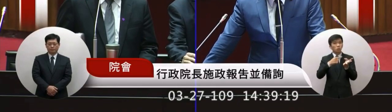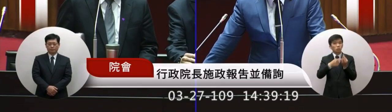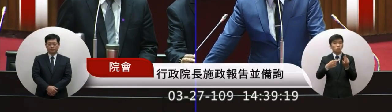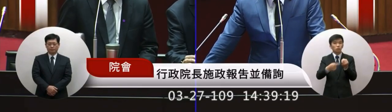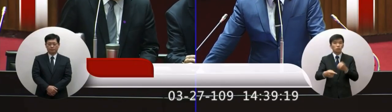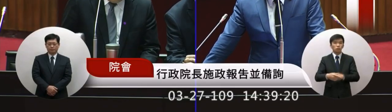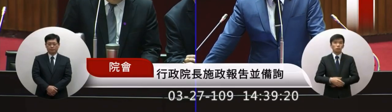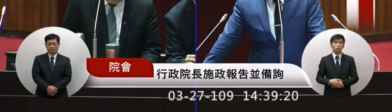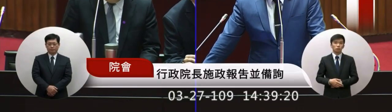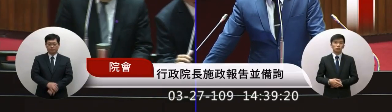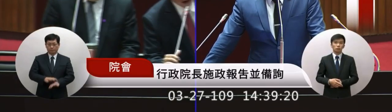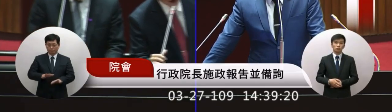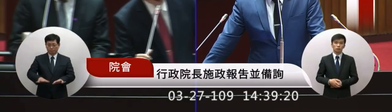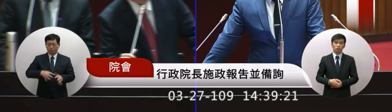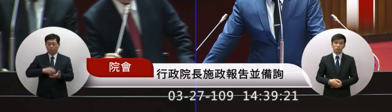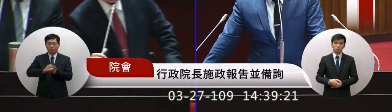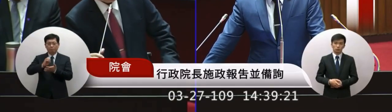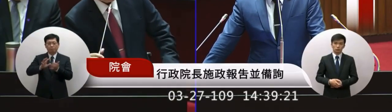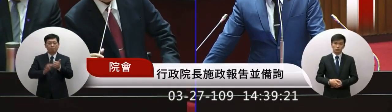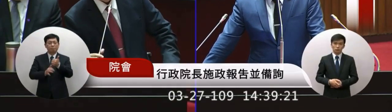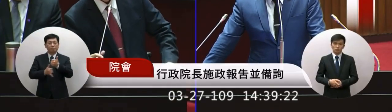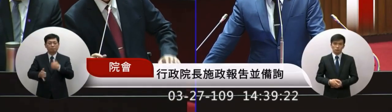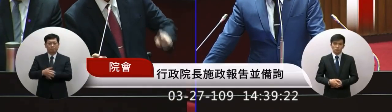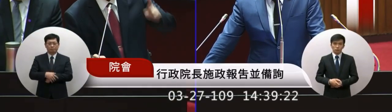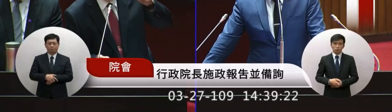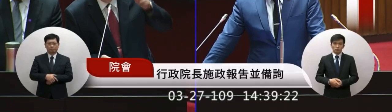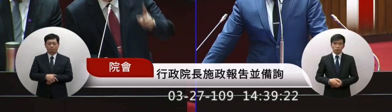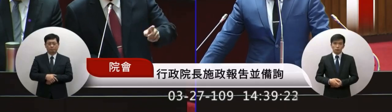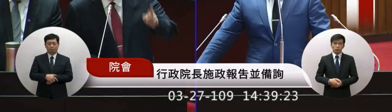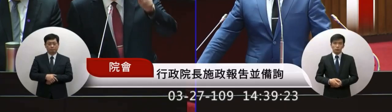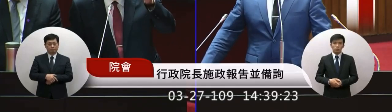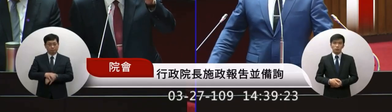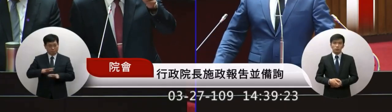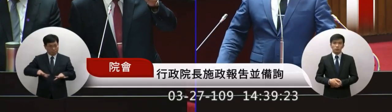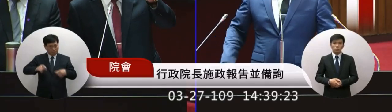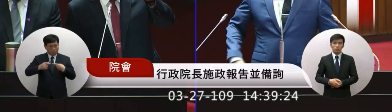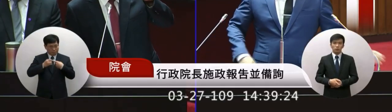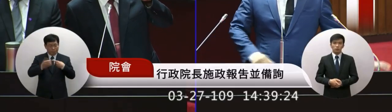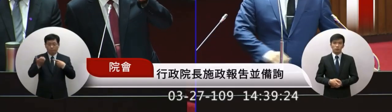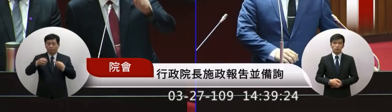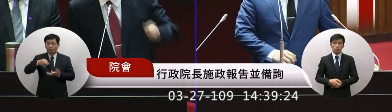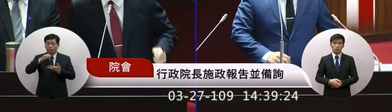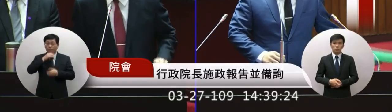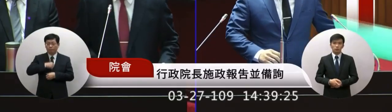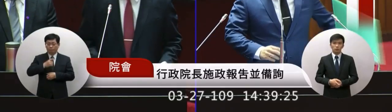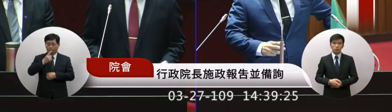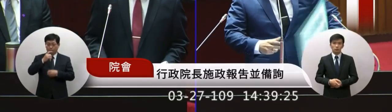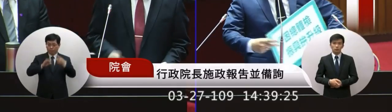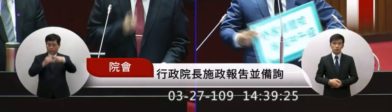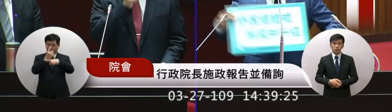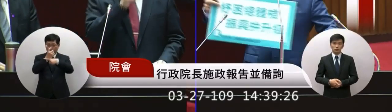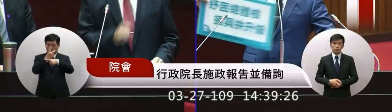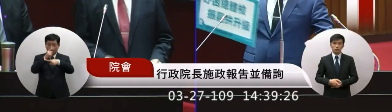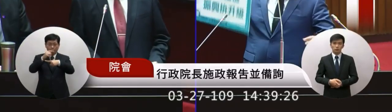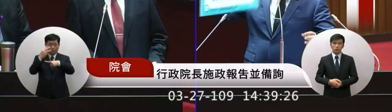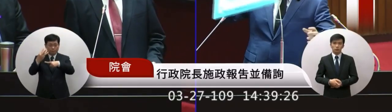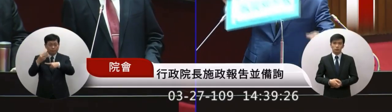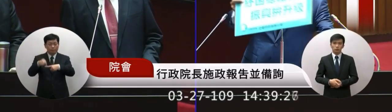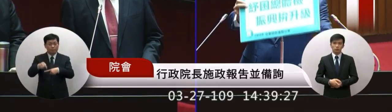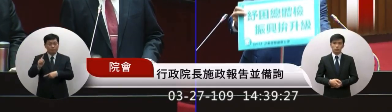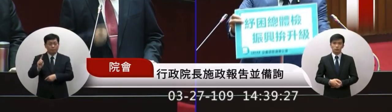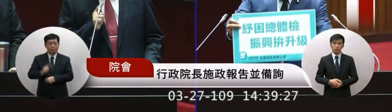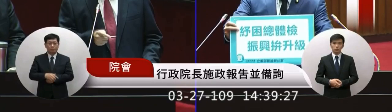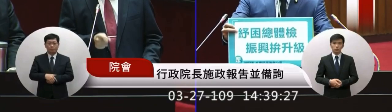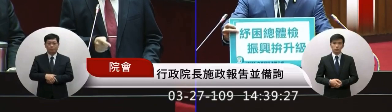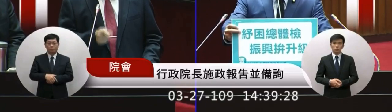请？ 这我甲委员报告，咱即马先讲你咧讲诶12.3%迄个债迄件代